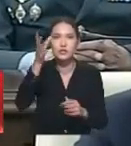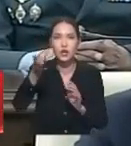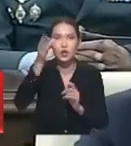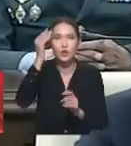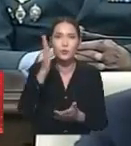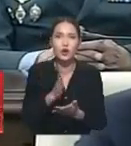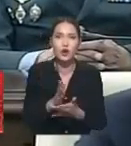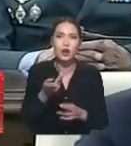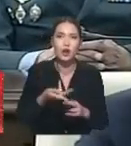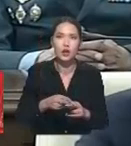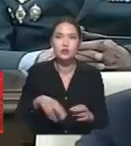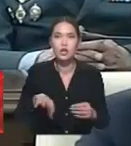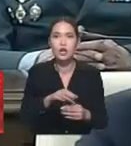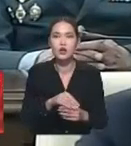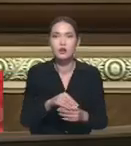это не предел.